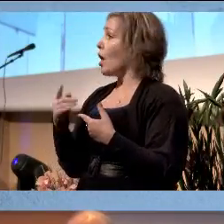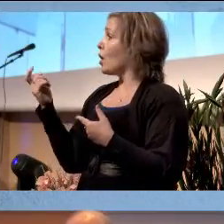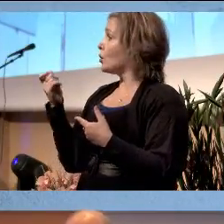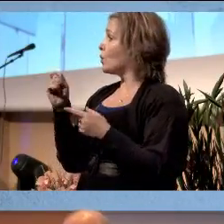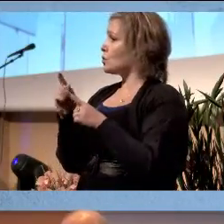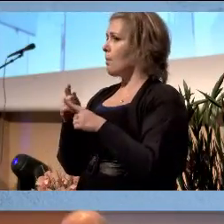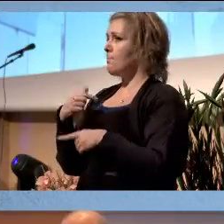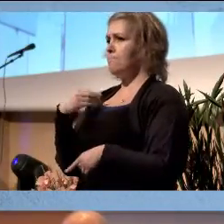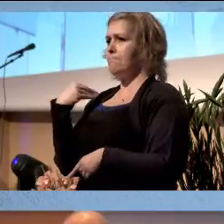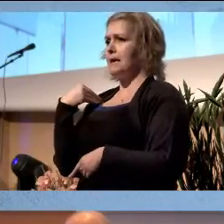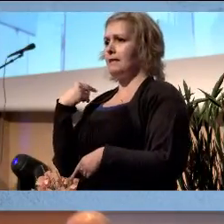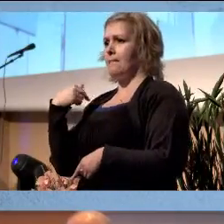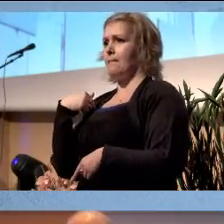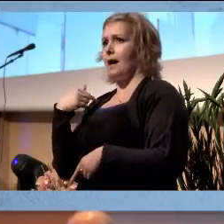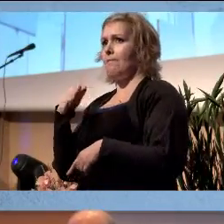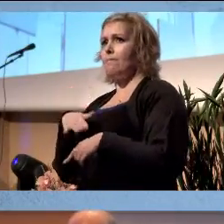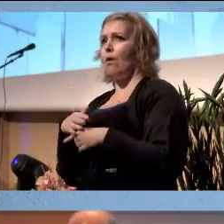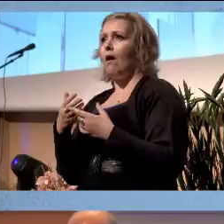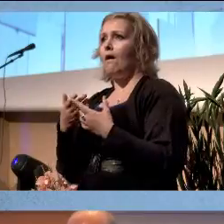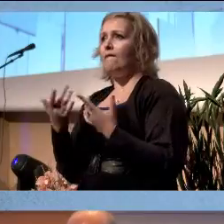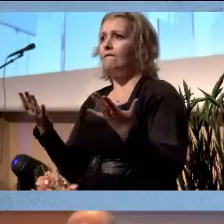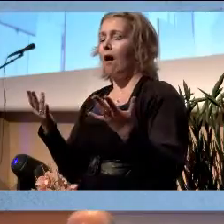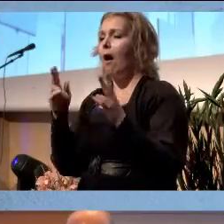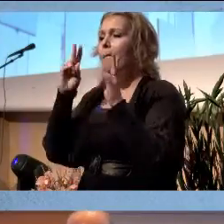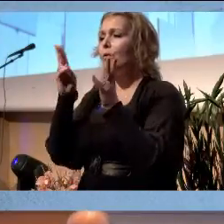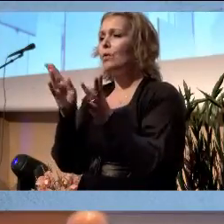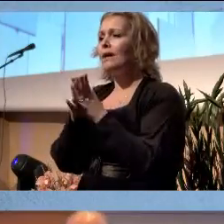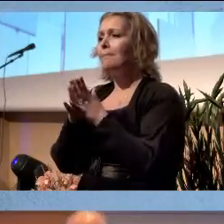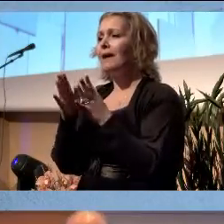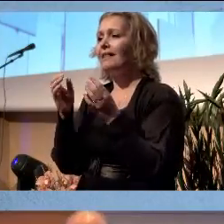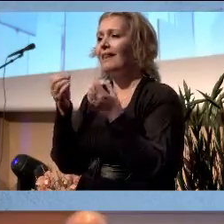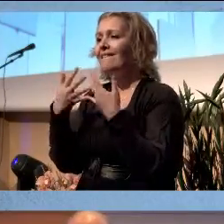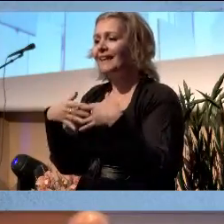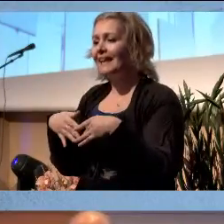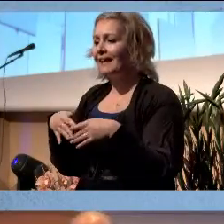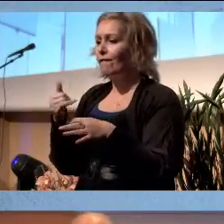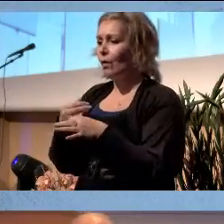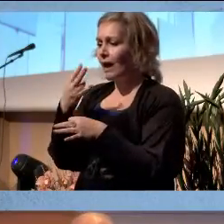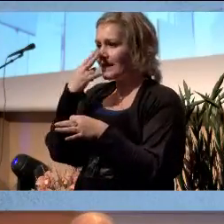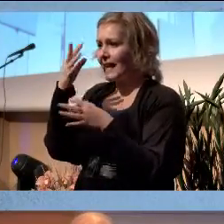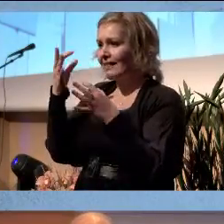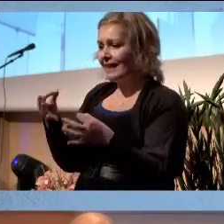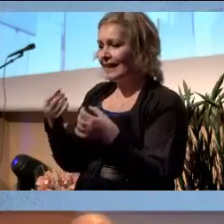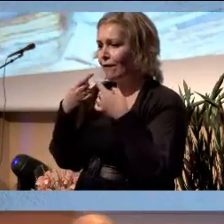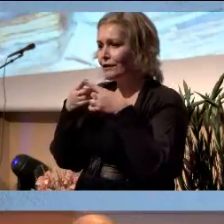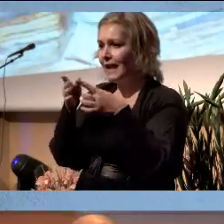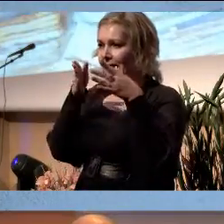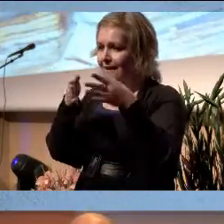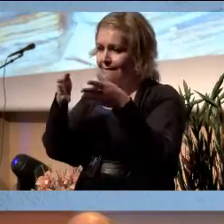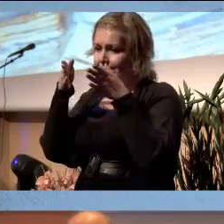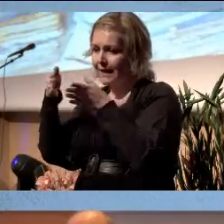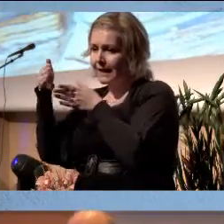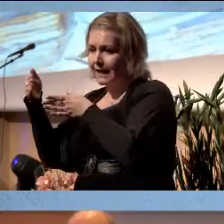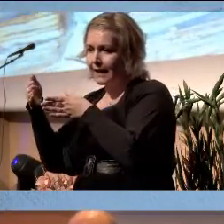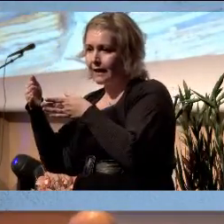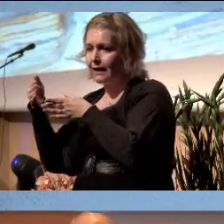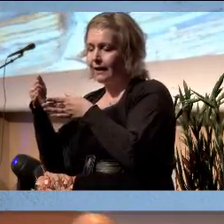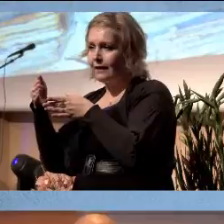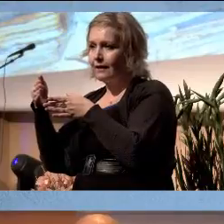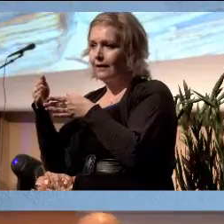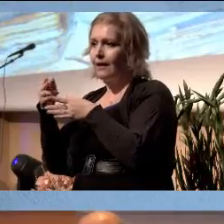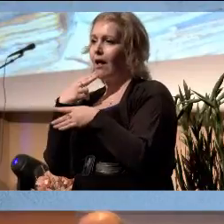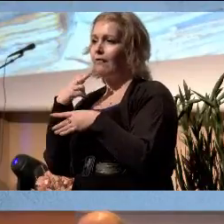Noe som minner meg på hva brukermedvirkning og se ting I ulike vinkler det